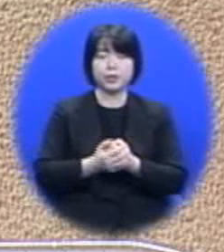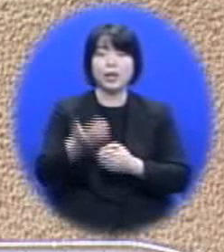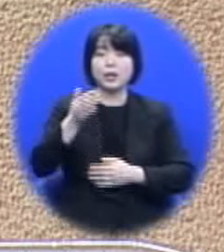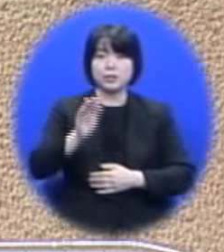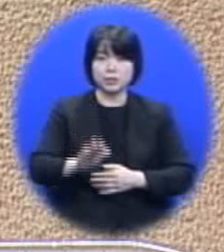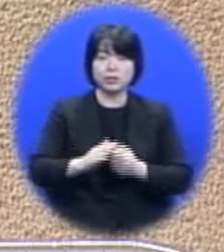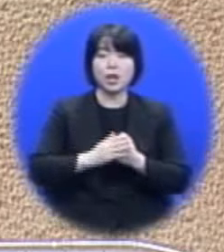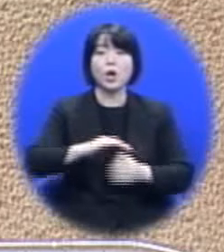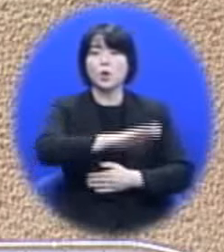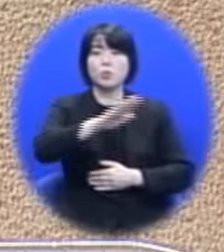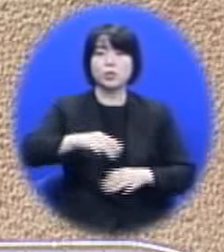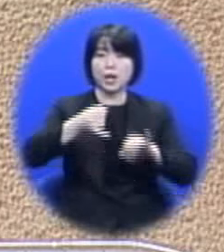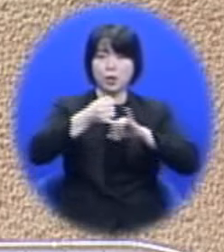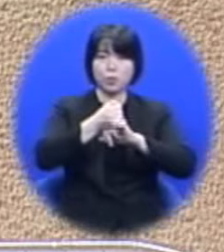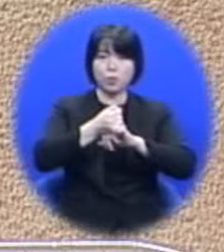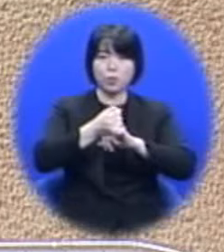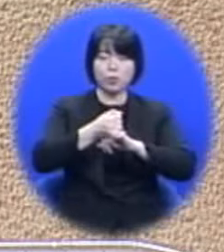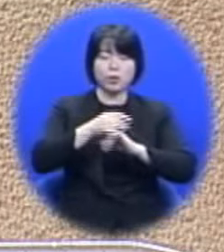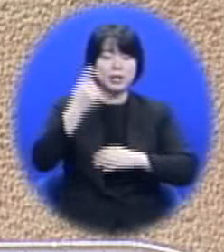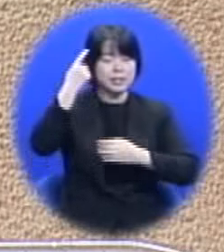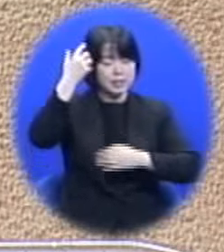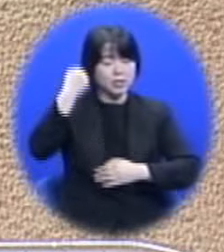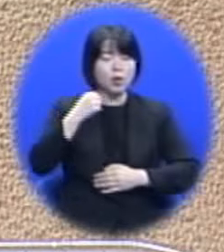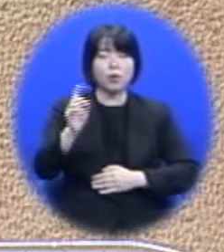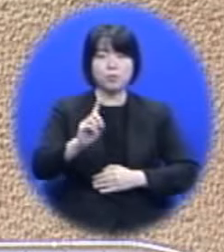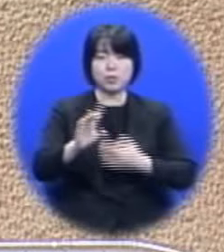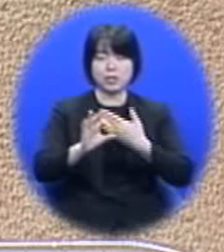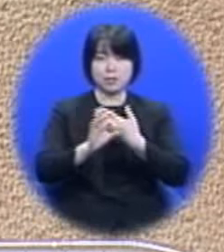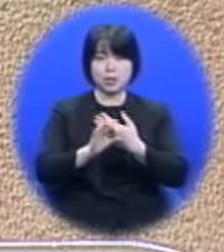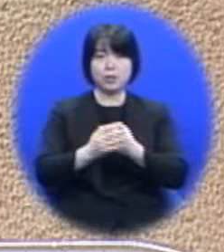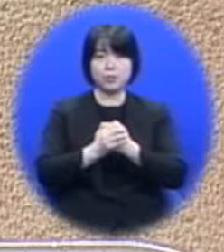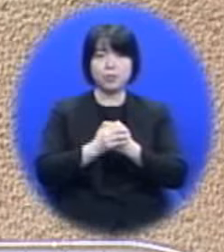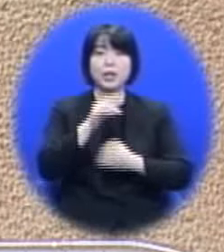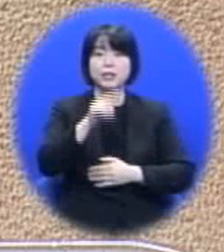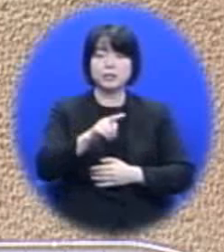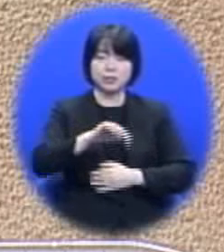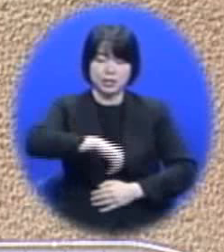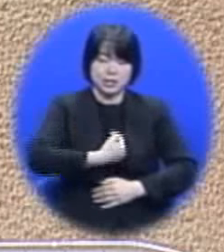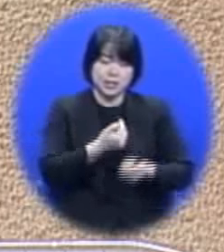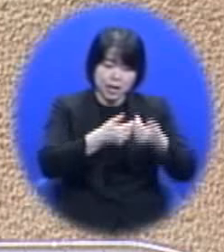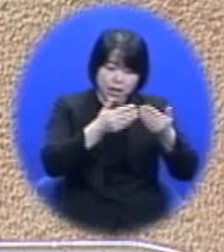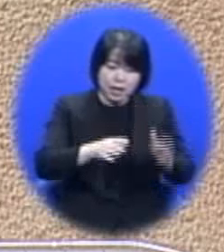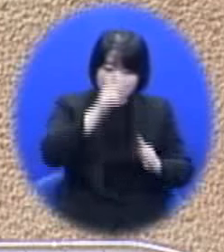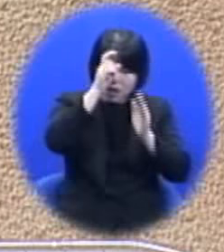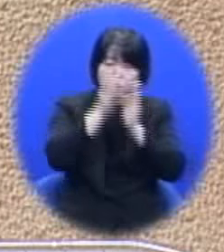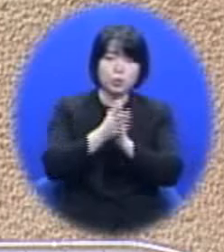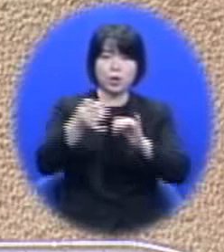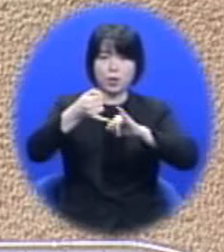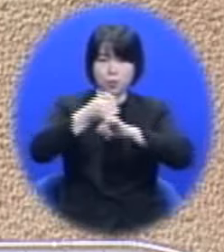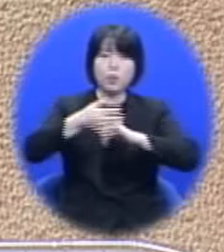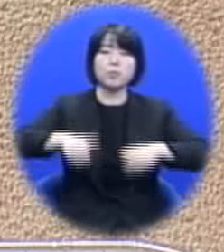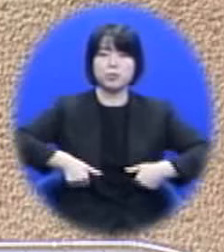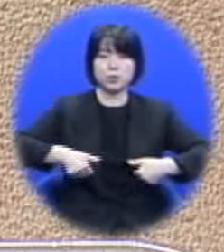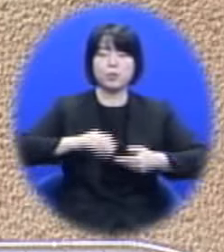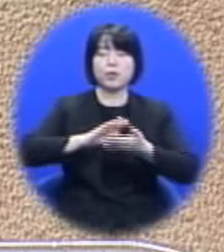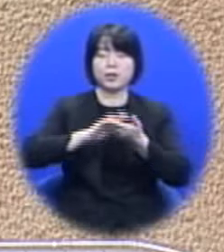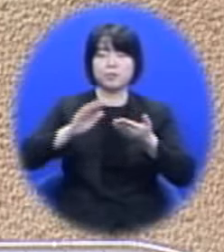그러나 우리가 반드시 명심해야 될 것이 있습니다. 그것은 골방기도가 반드시 있어야 한다는.